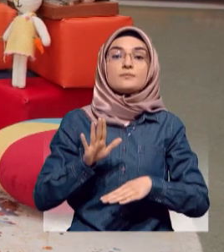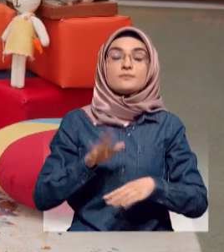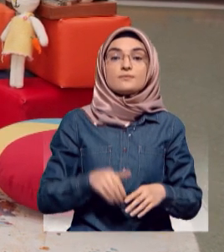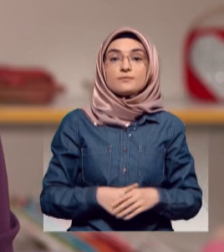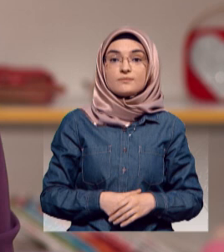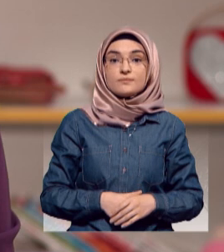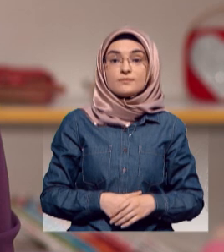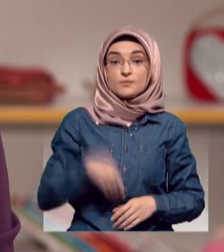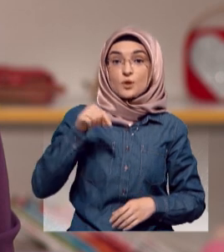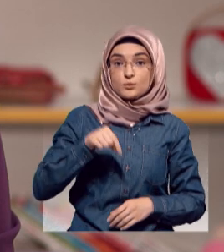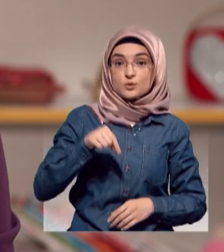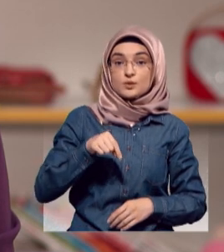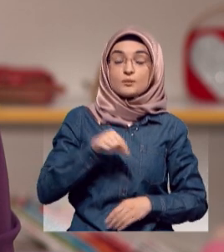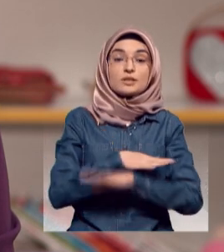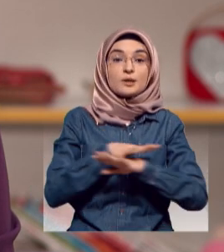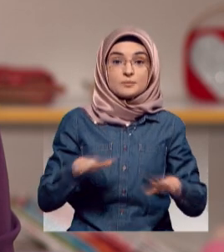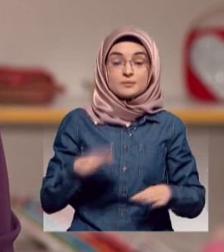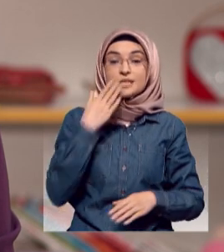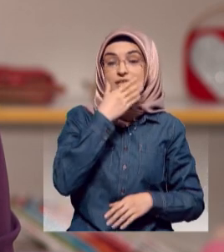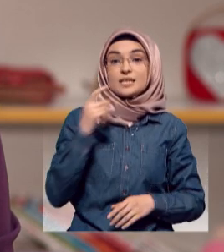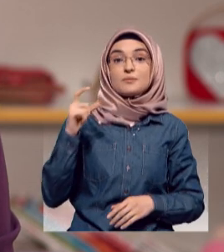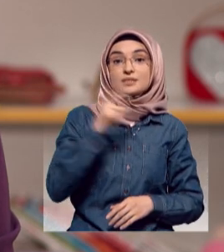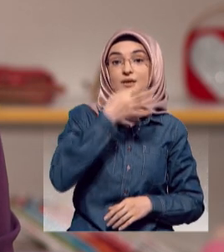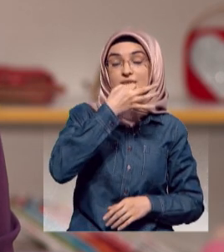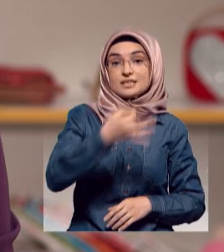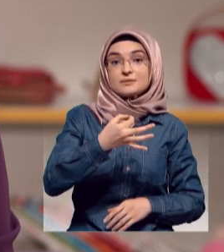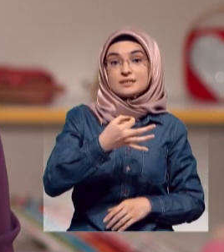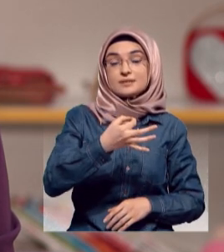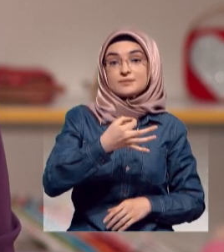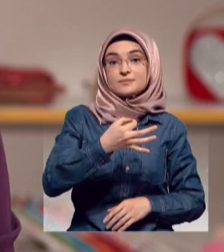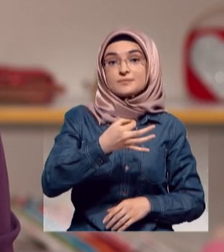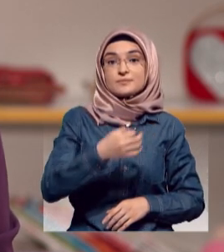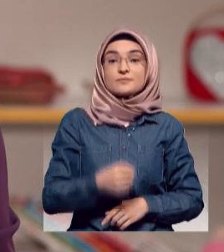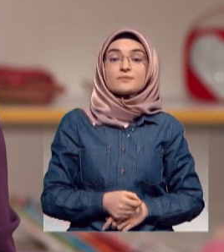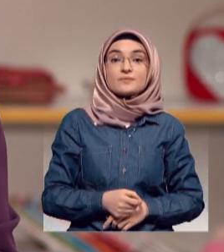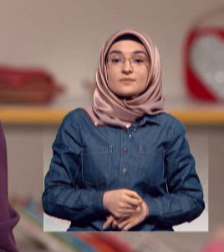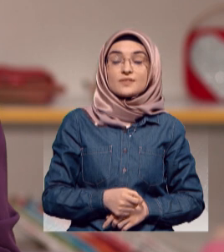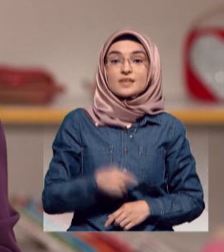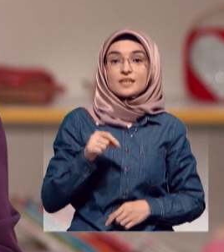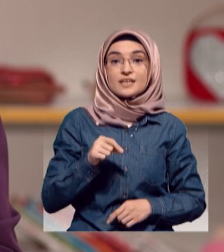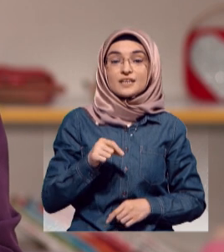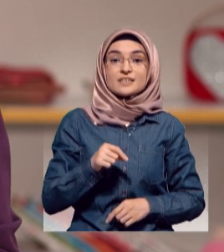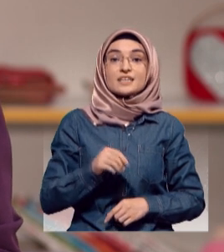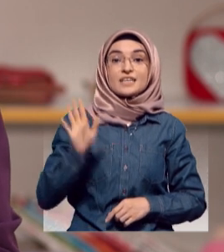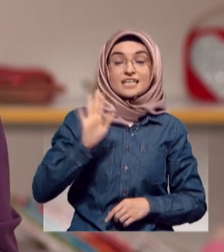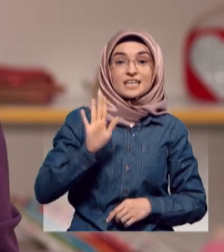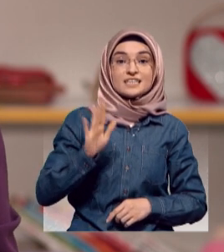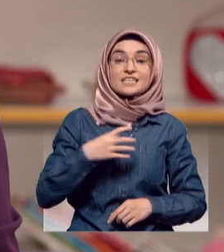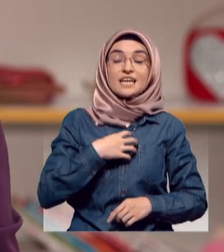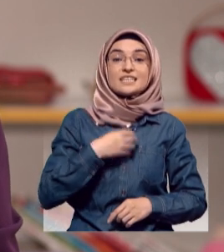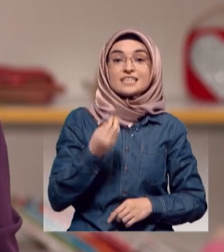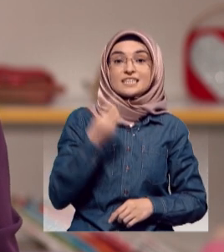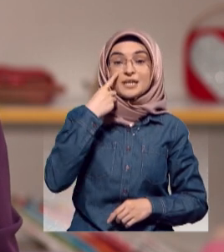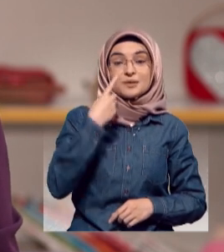etmeyelim. Bugün de burada bitti Ramazan bildirimiz. Bir dahaki güne kadar kendinize iyi